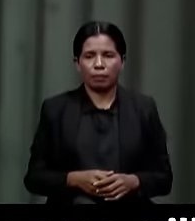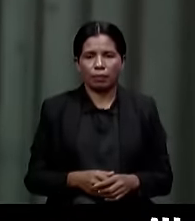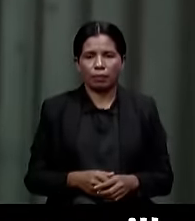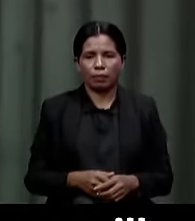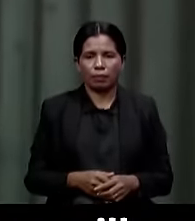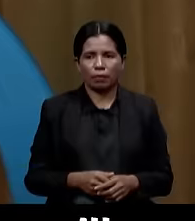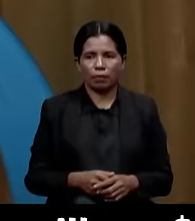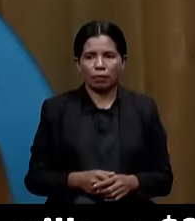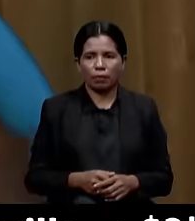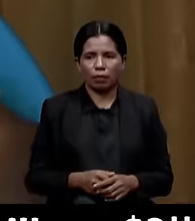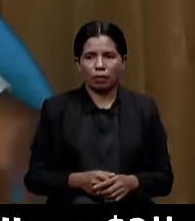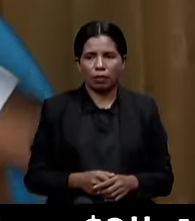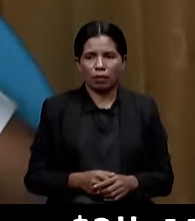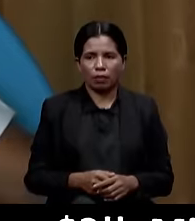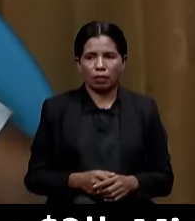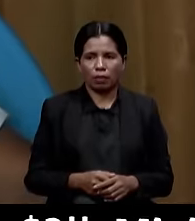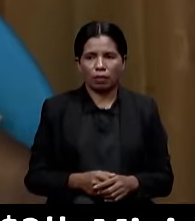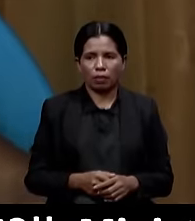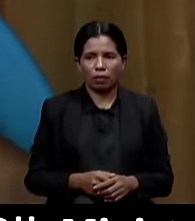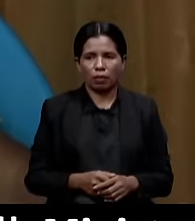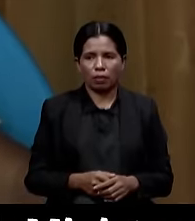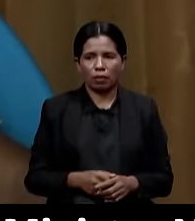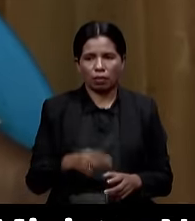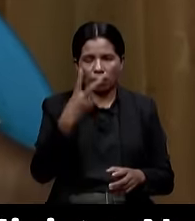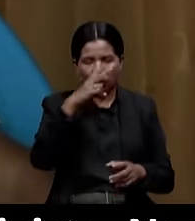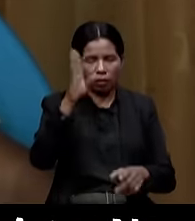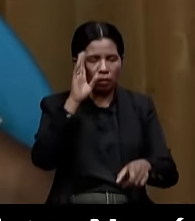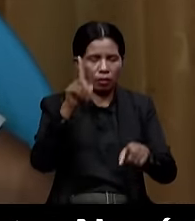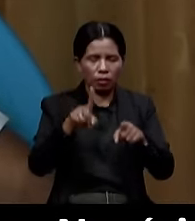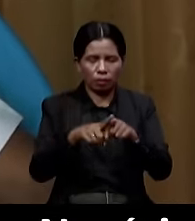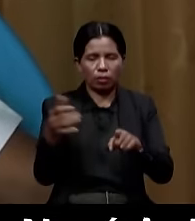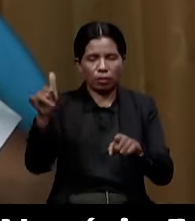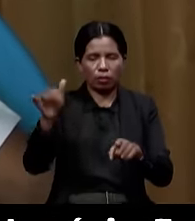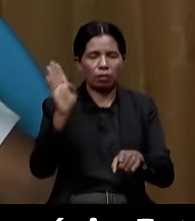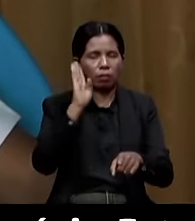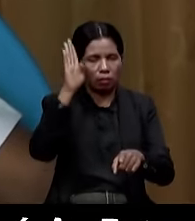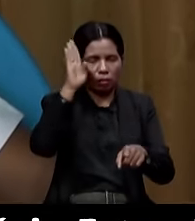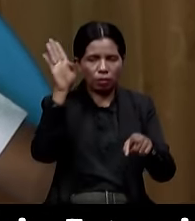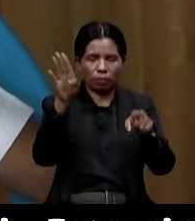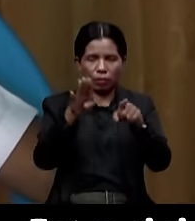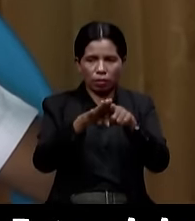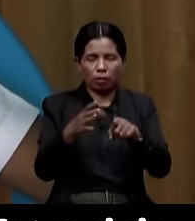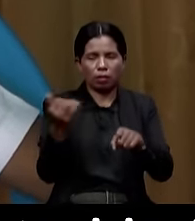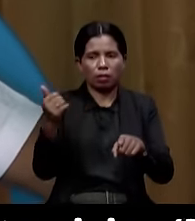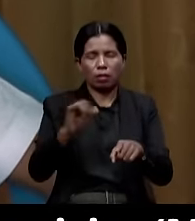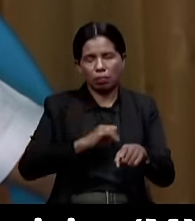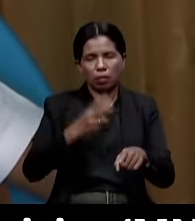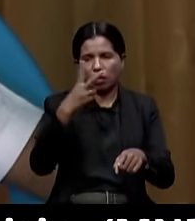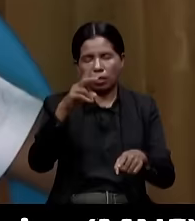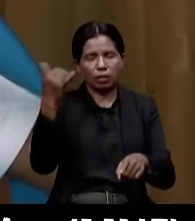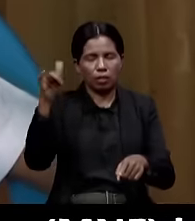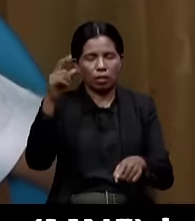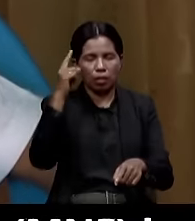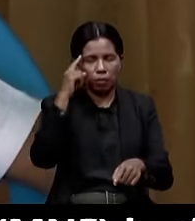Balane, laya makawari ano bin sira, ano mau sira. Am sare sira noi